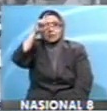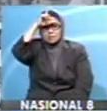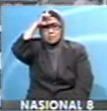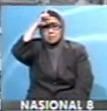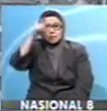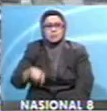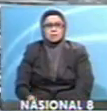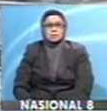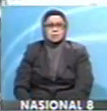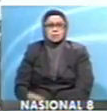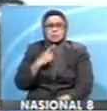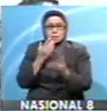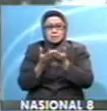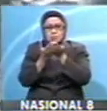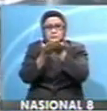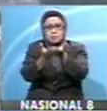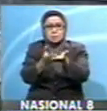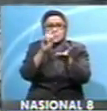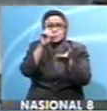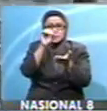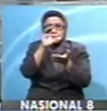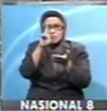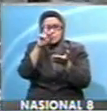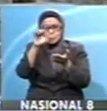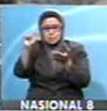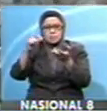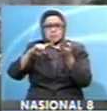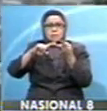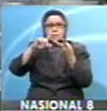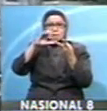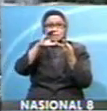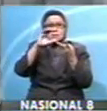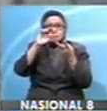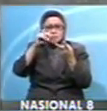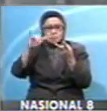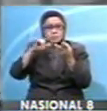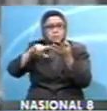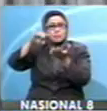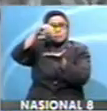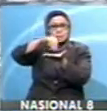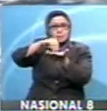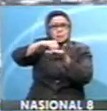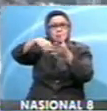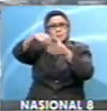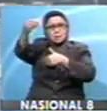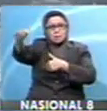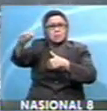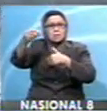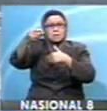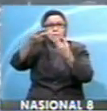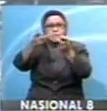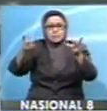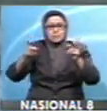25 Kya dan bursa yang teretak di luar kawasan Istanbul juga antara lokasi yang